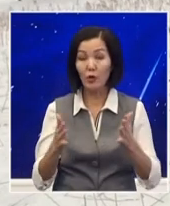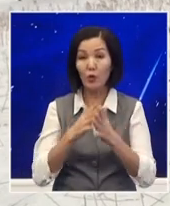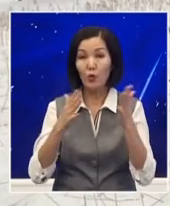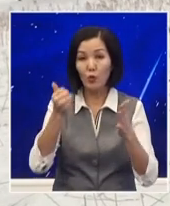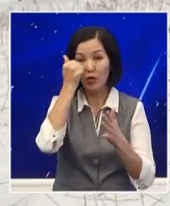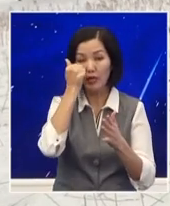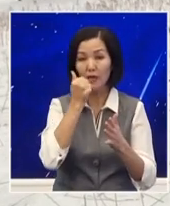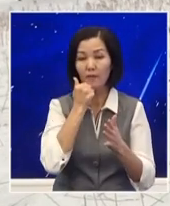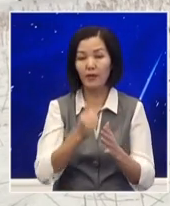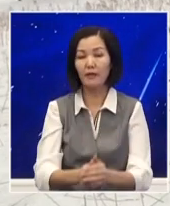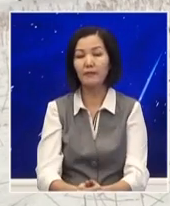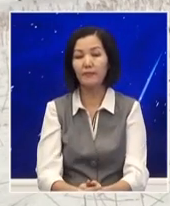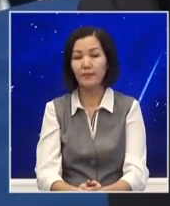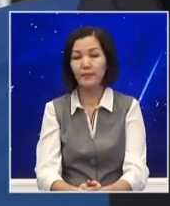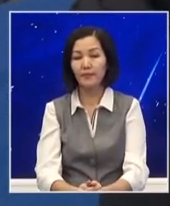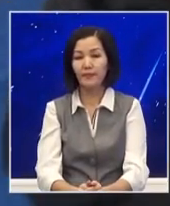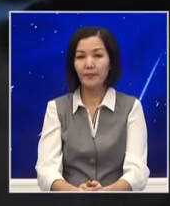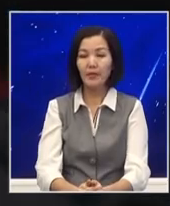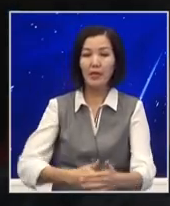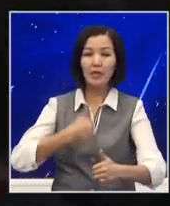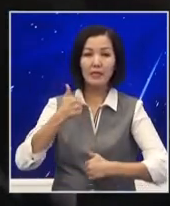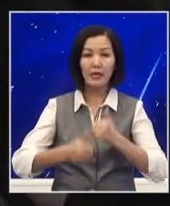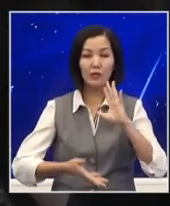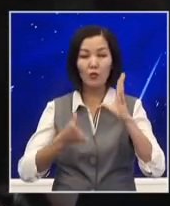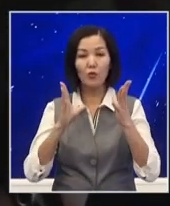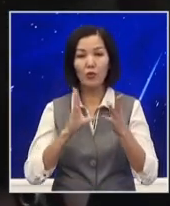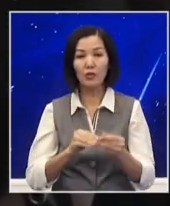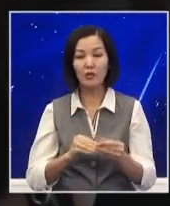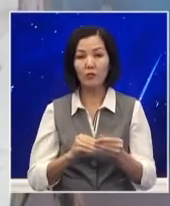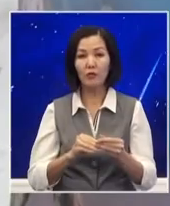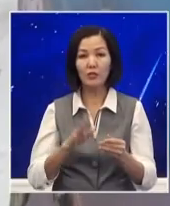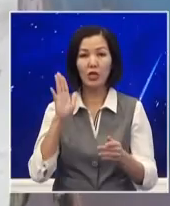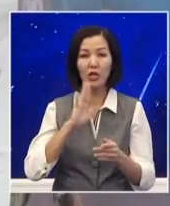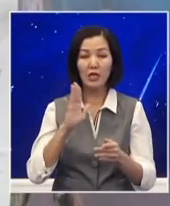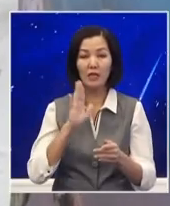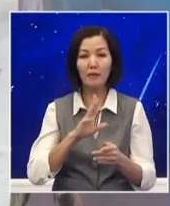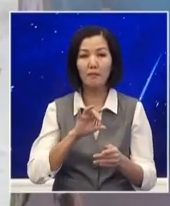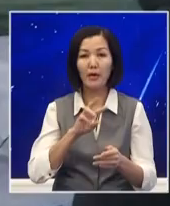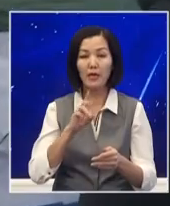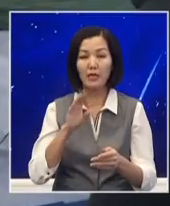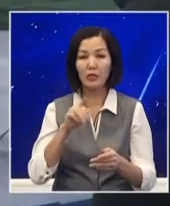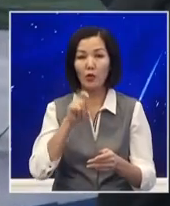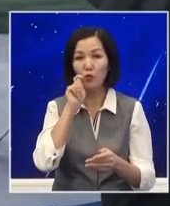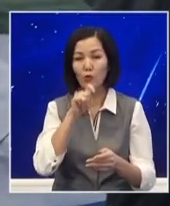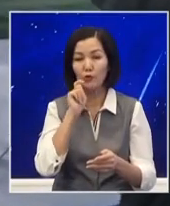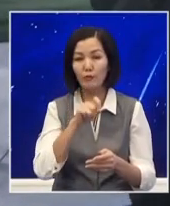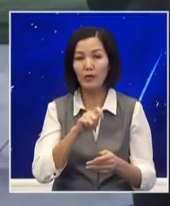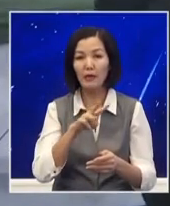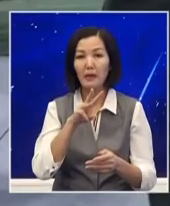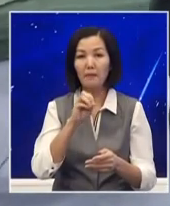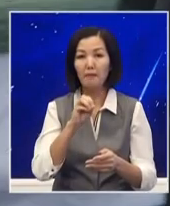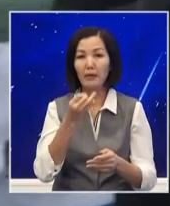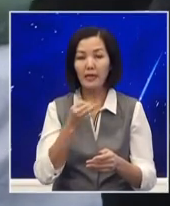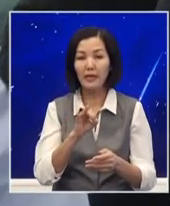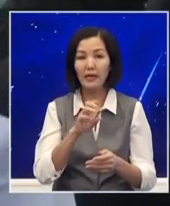рахмет осы ел басында жүрген азаматтарға. Сайыс қорытындысы бойынша ителгілер арасынан маңғыстаулық құсбегі Мерей Айшуақтың